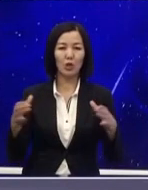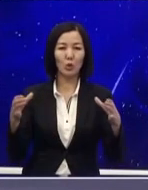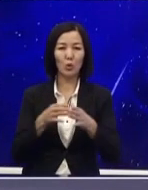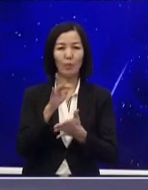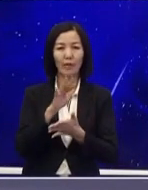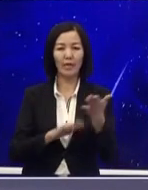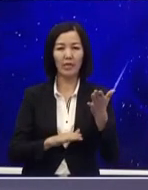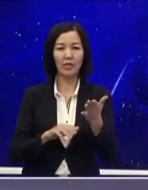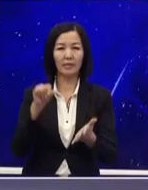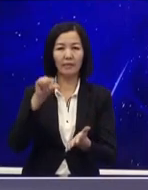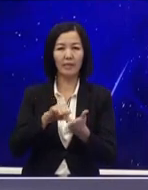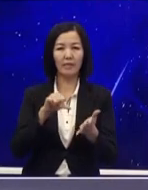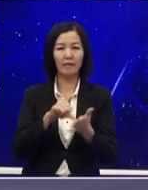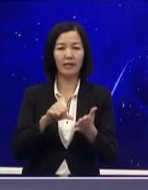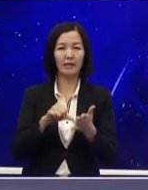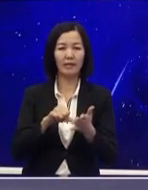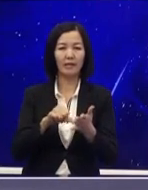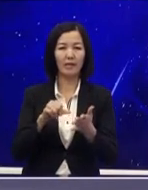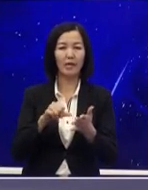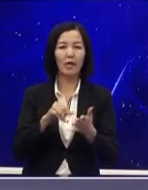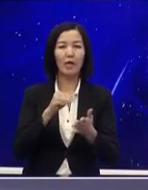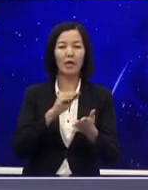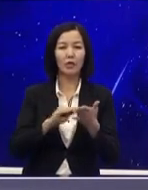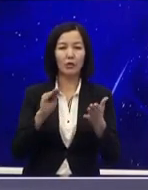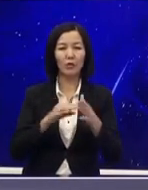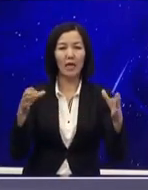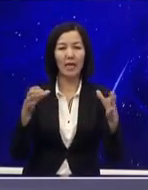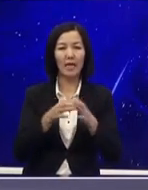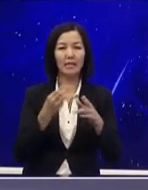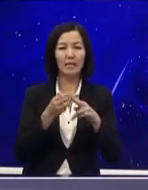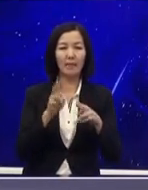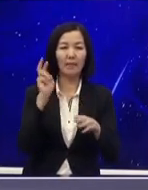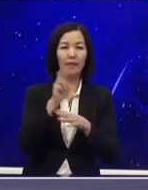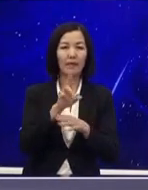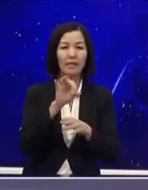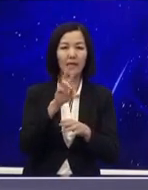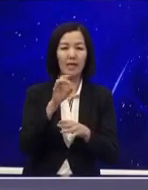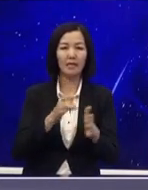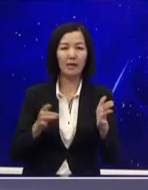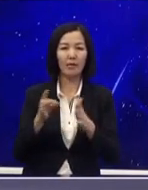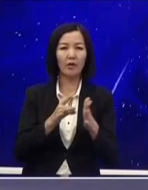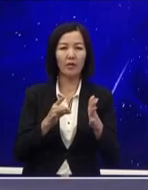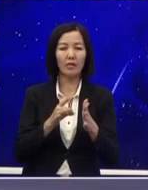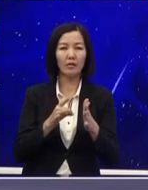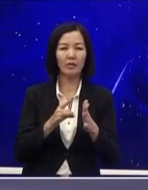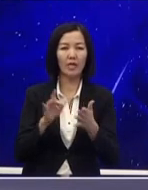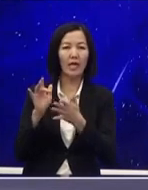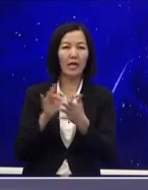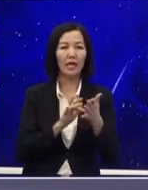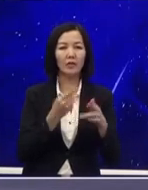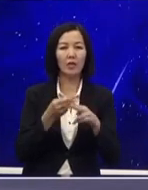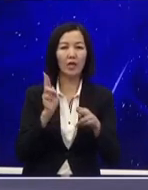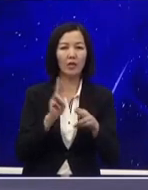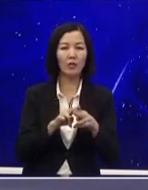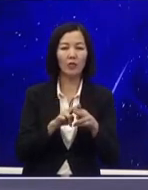Пресс-тур продолжается. Представители масс-медиа ЖТСУ на этот раз побывали в Сарканском районе. Своеобразные экскурсии,